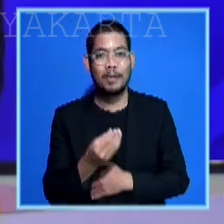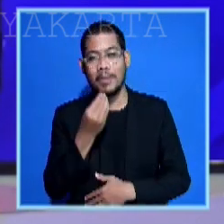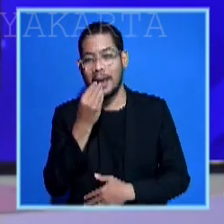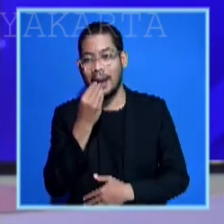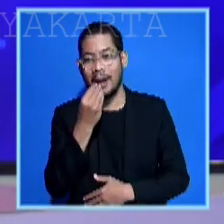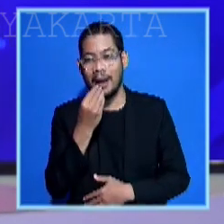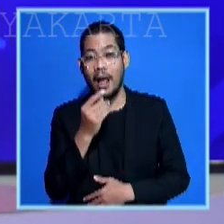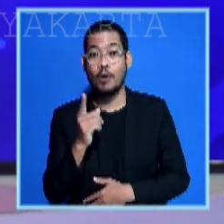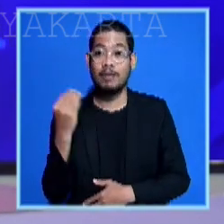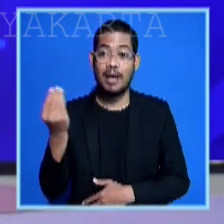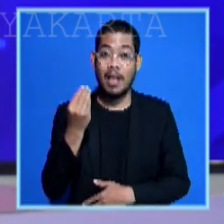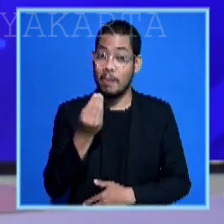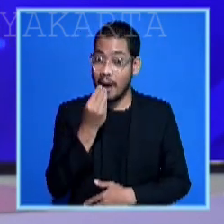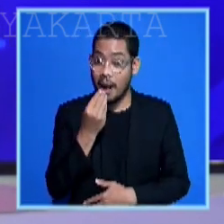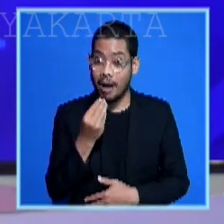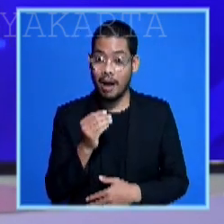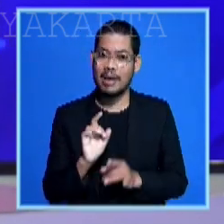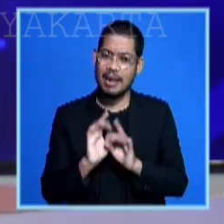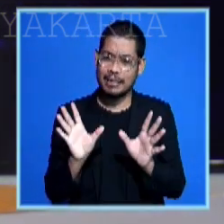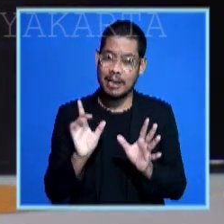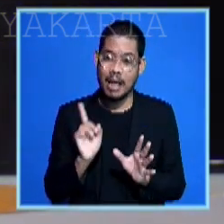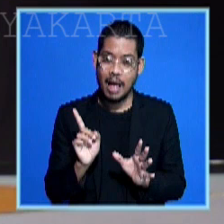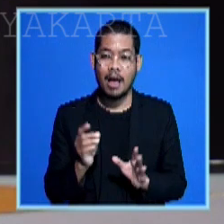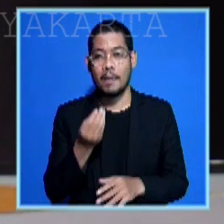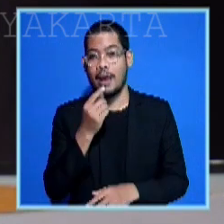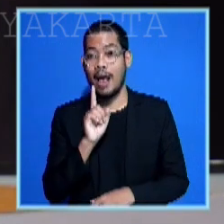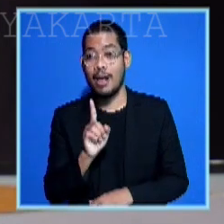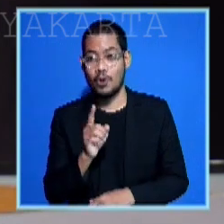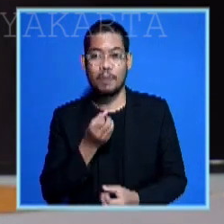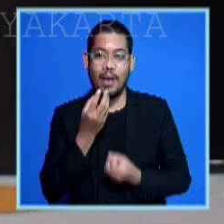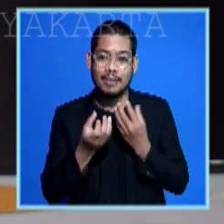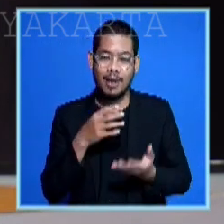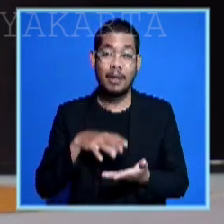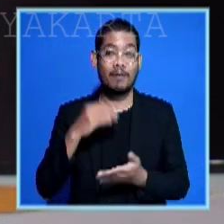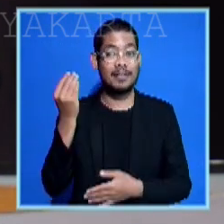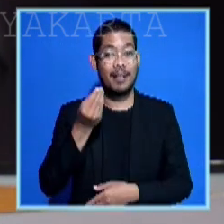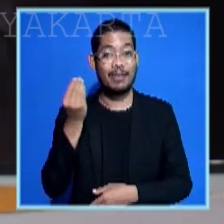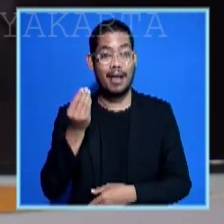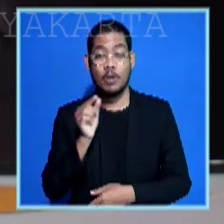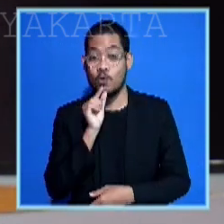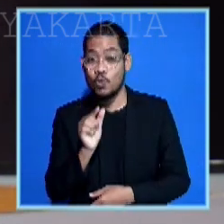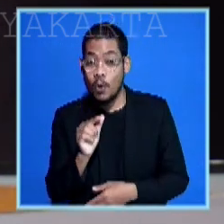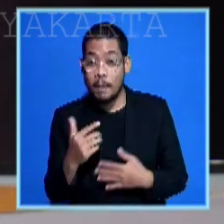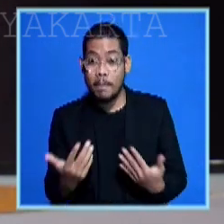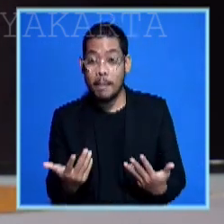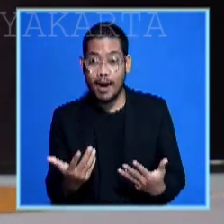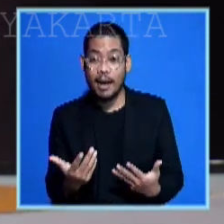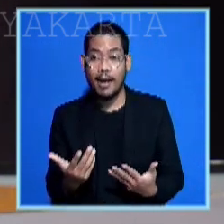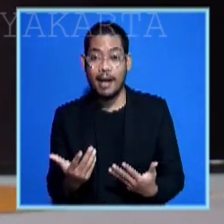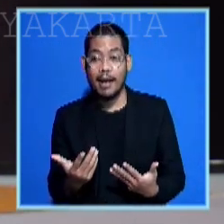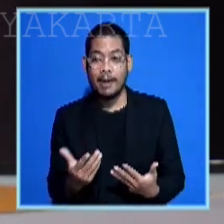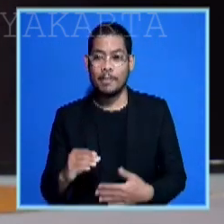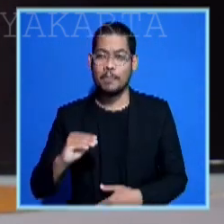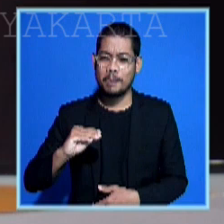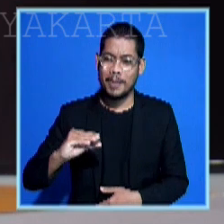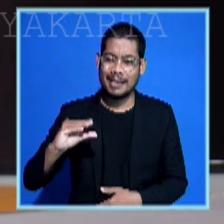wisata kuliner, di Wonosobo, Jawa Tengah ada satu rekomendasi wisata untuk berburu Golden Sunrise. Golden Sunrise. Iya, Golden Sunrise